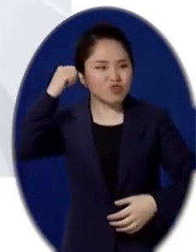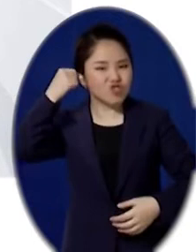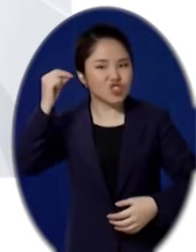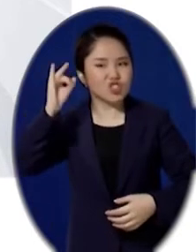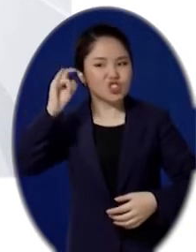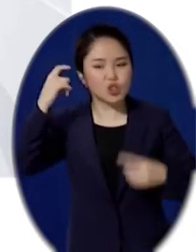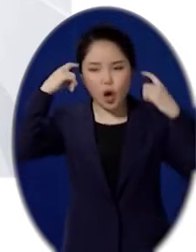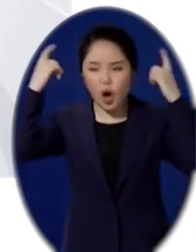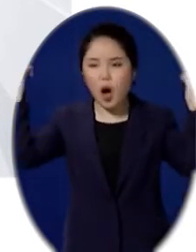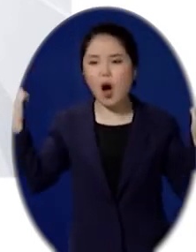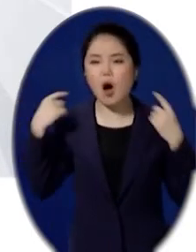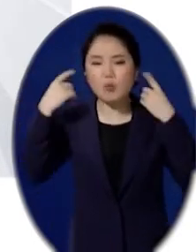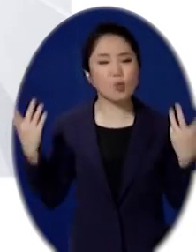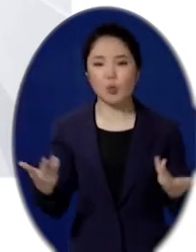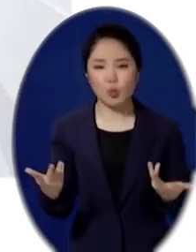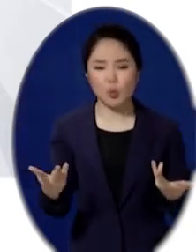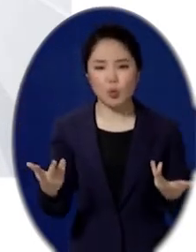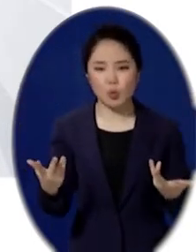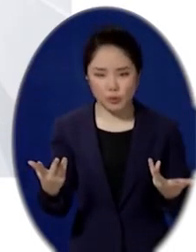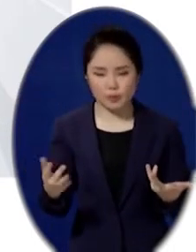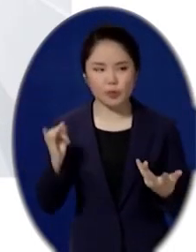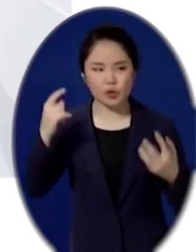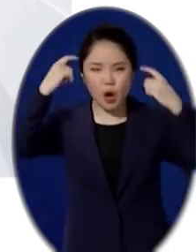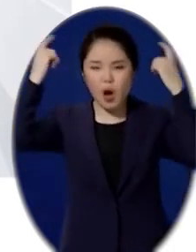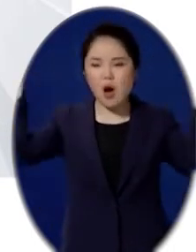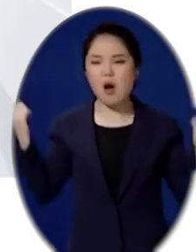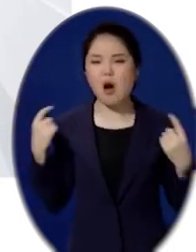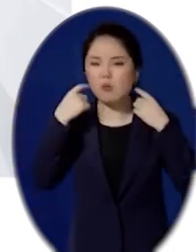вэ хүүхдүүдээ? Маш том далбар чихтэй.